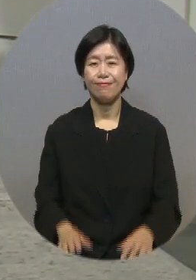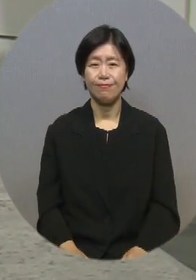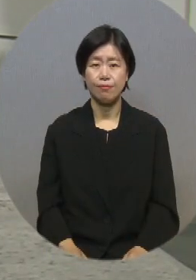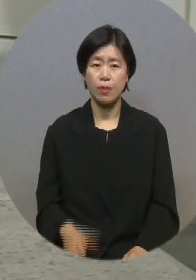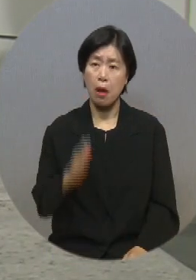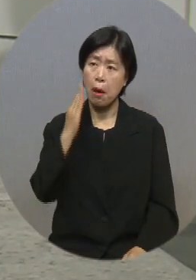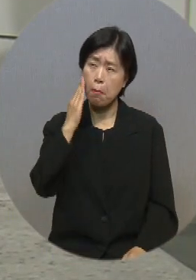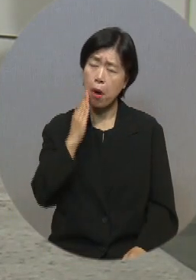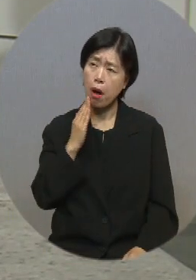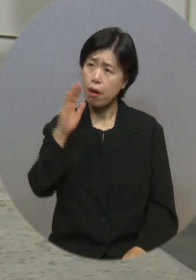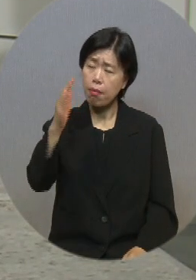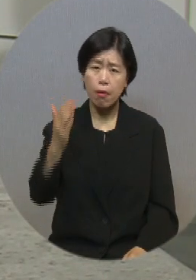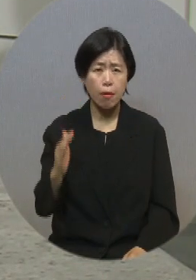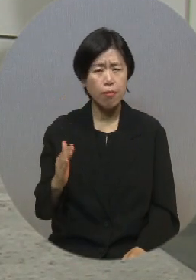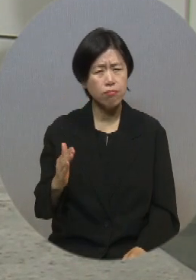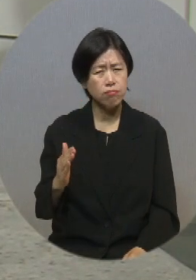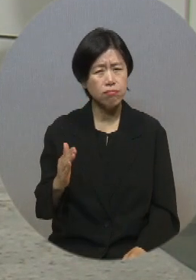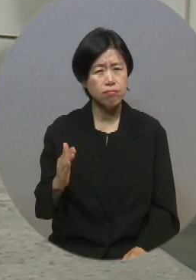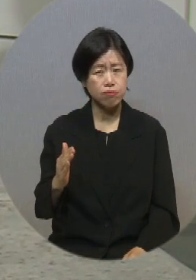낙엽, 낙엽이 이렇게